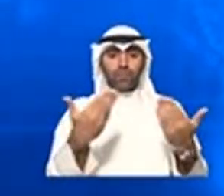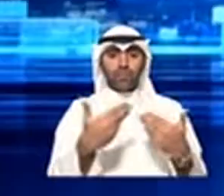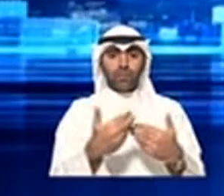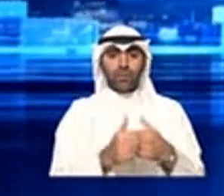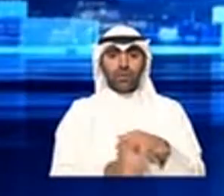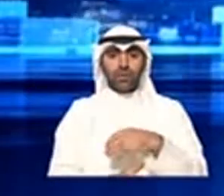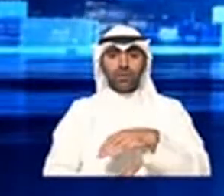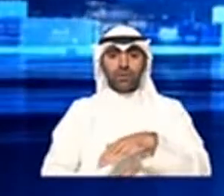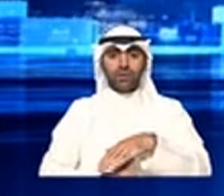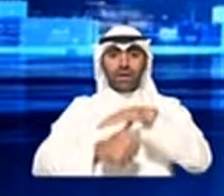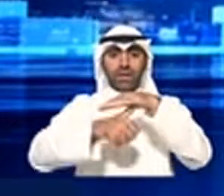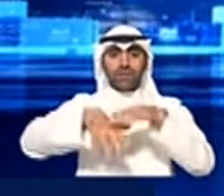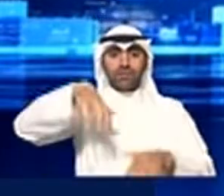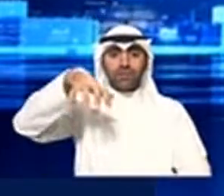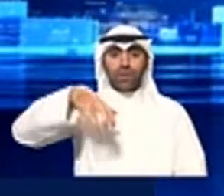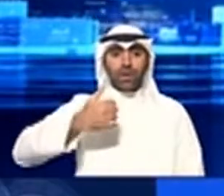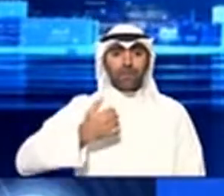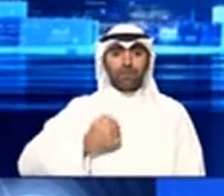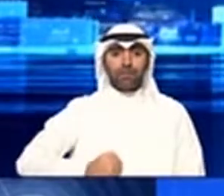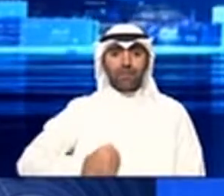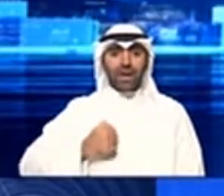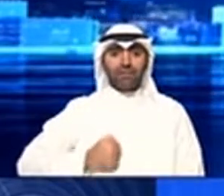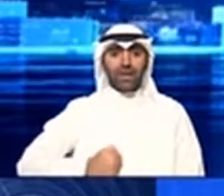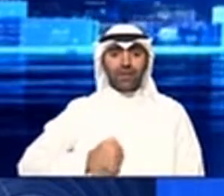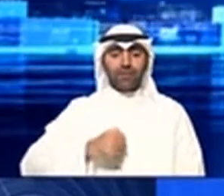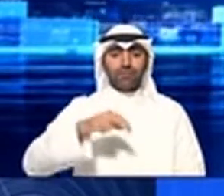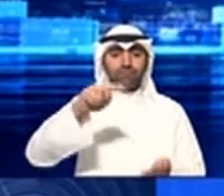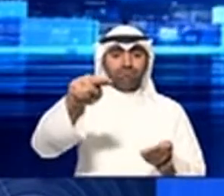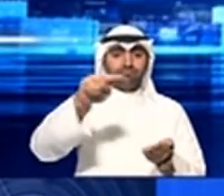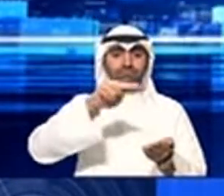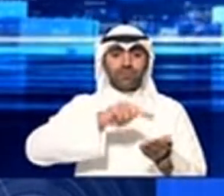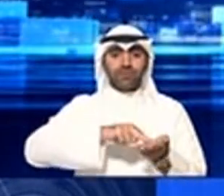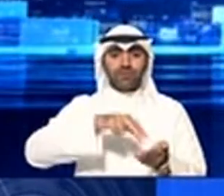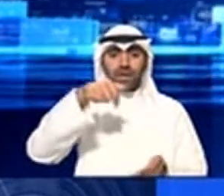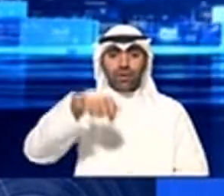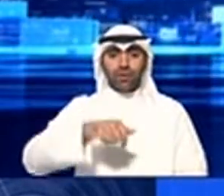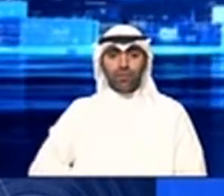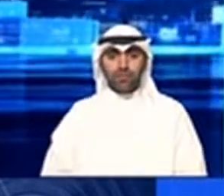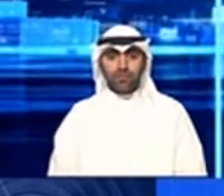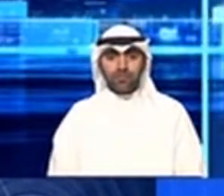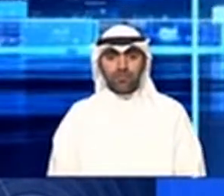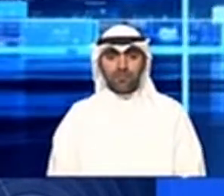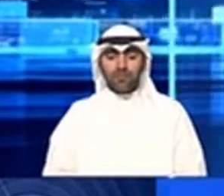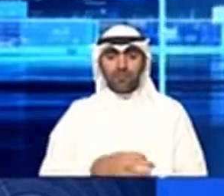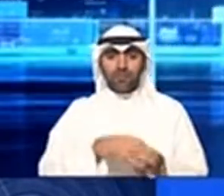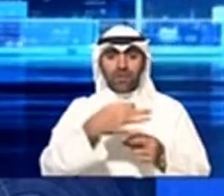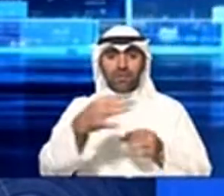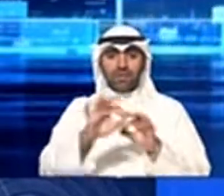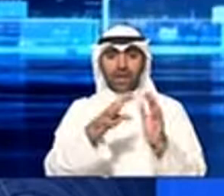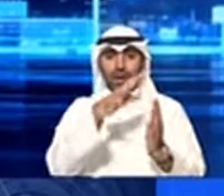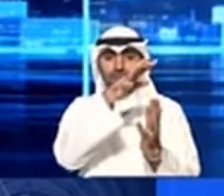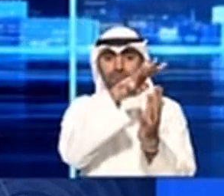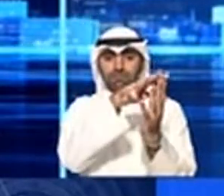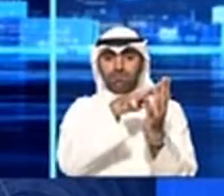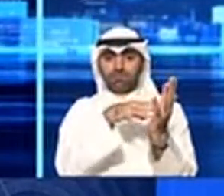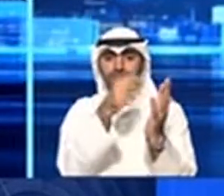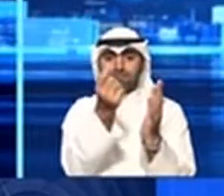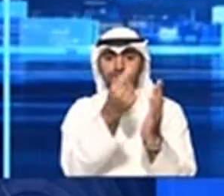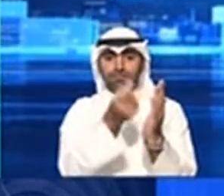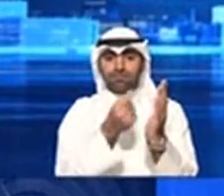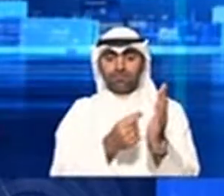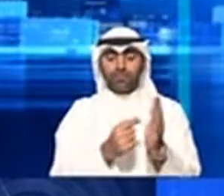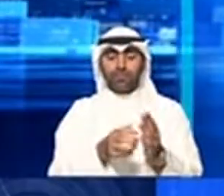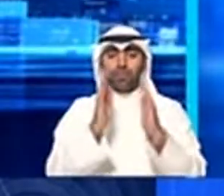الملك حمد بن عيسى آل خليفة ملك مملكة البحرين الشقيقة. عرب فيها عن خالص تهانيه بمناسبة تزكية